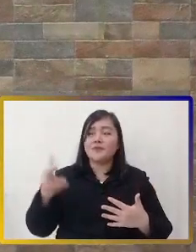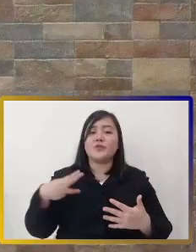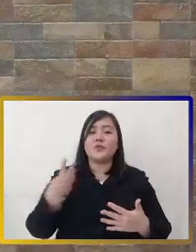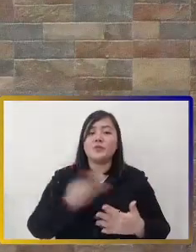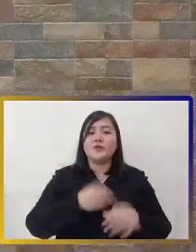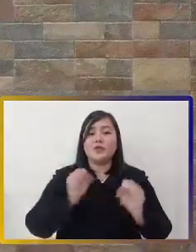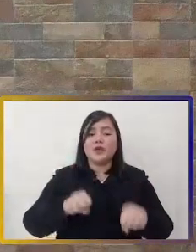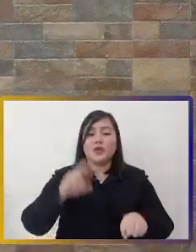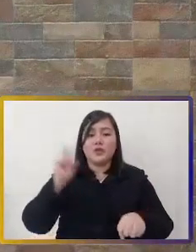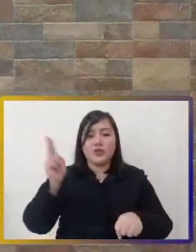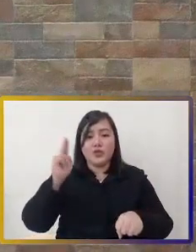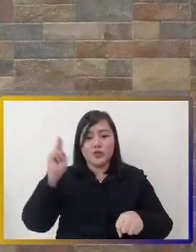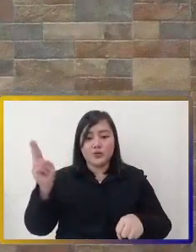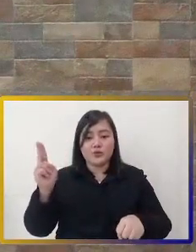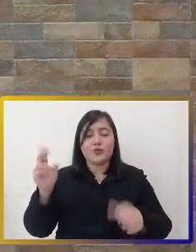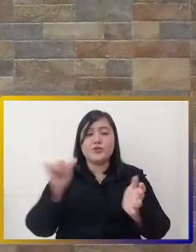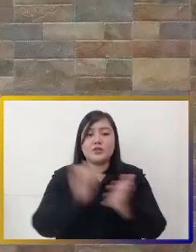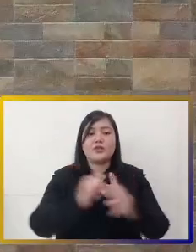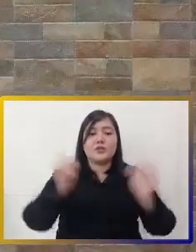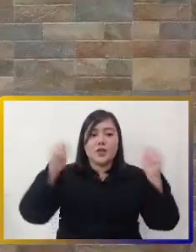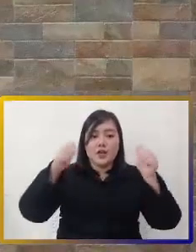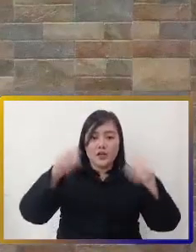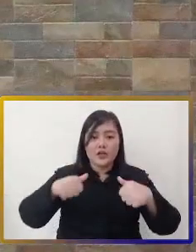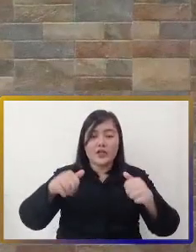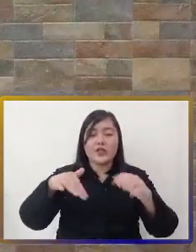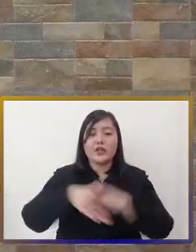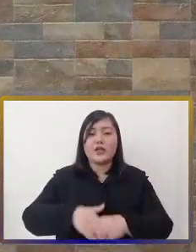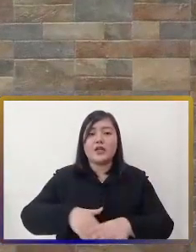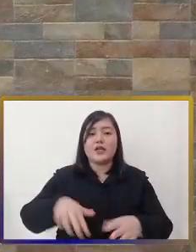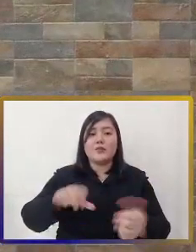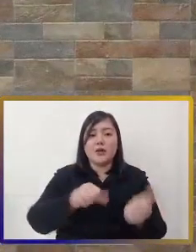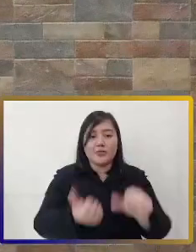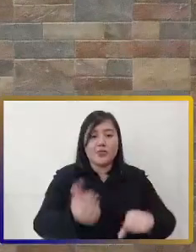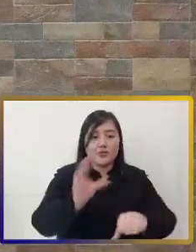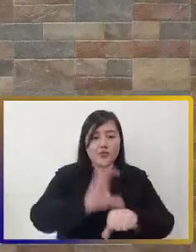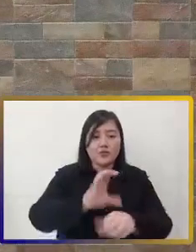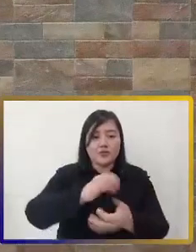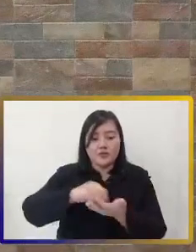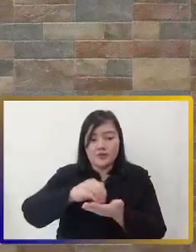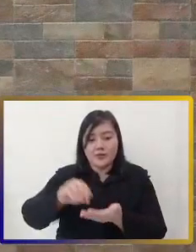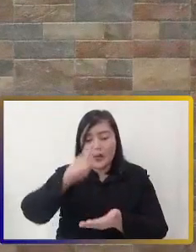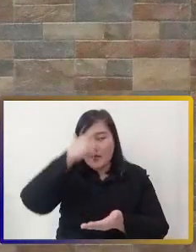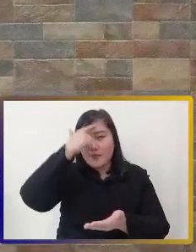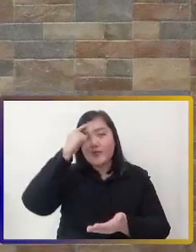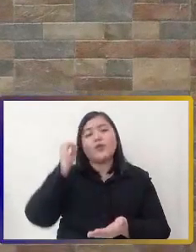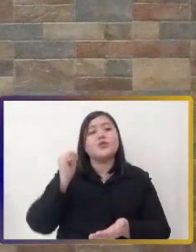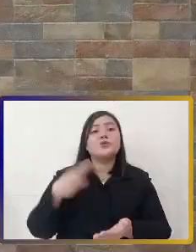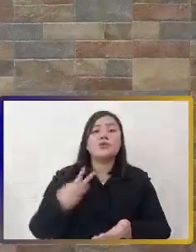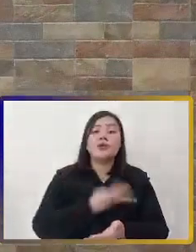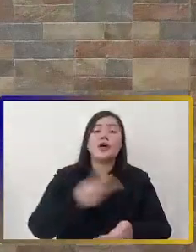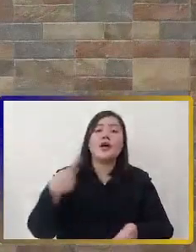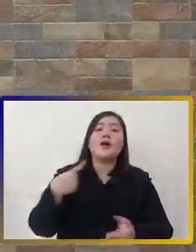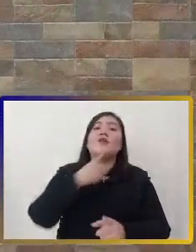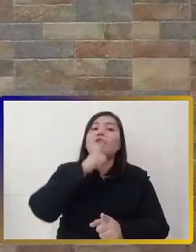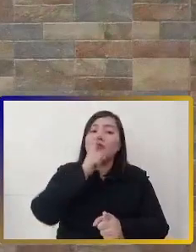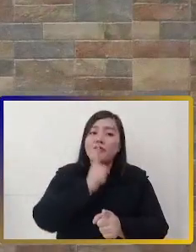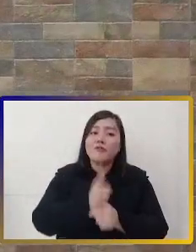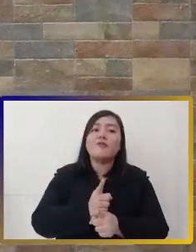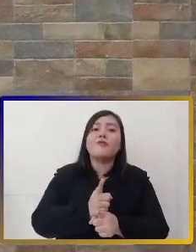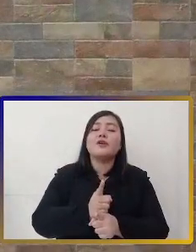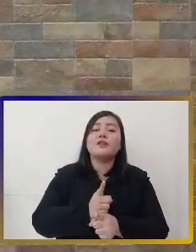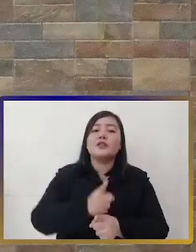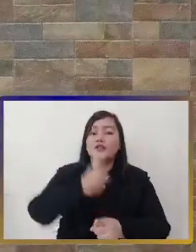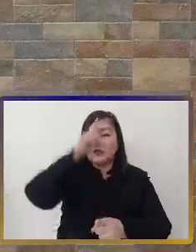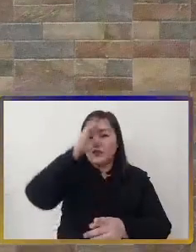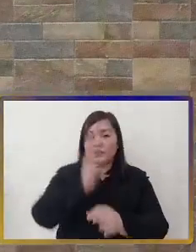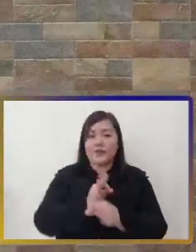it both that will agree sa practice na meron po tayo. Bakit? Nasa sa atin ang totoo at tamang pananampalataya. Alright,